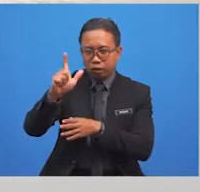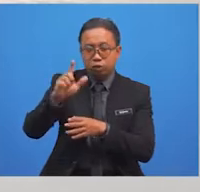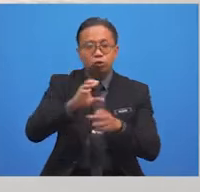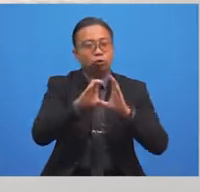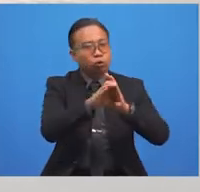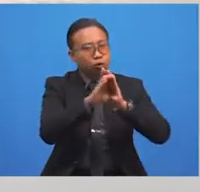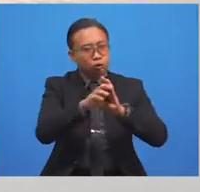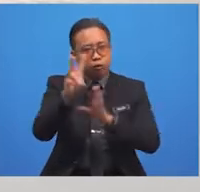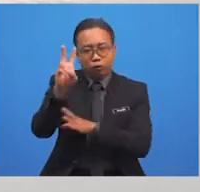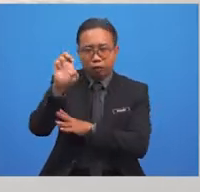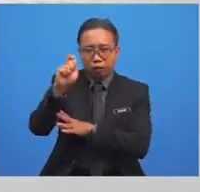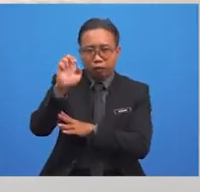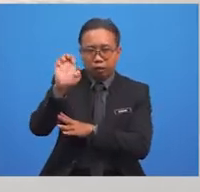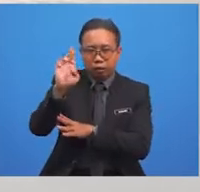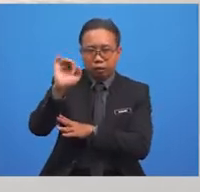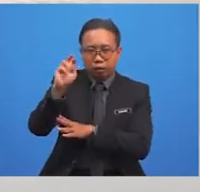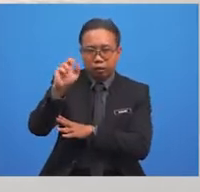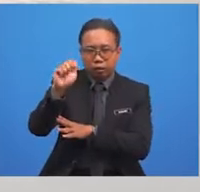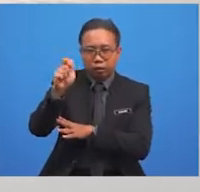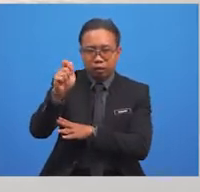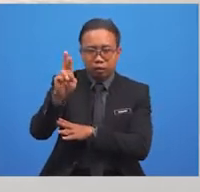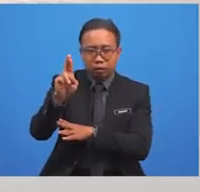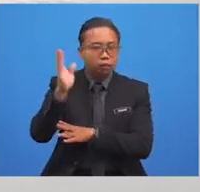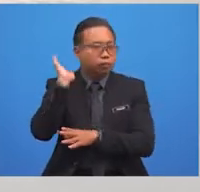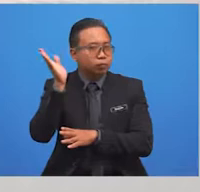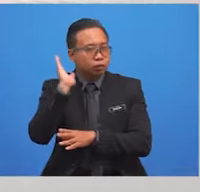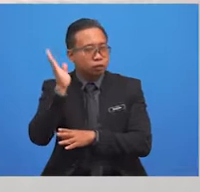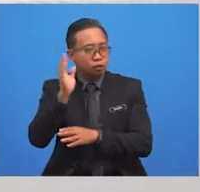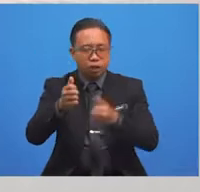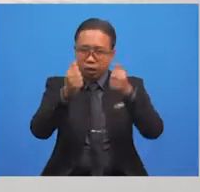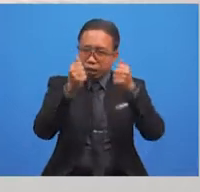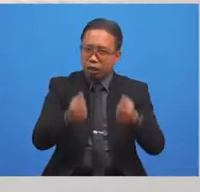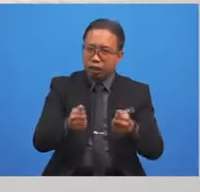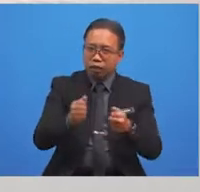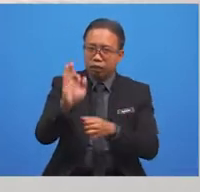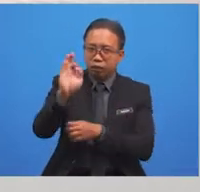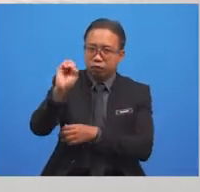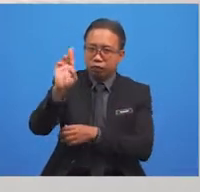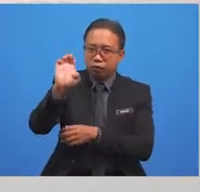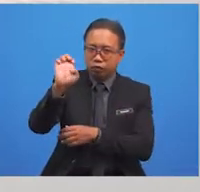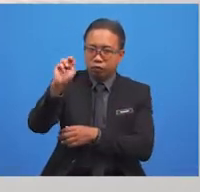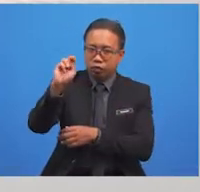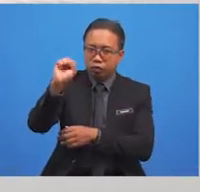veterina, penyelidik, pensyarah dan ahli forensik.